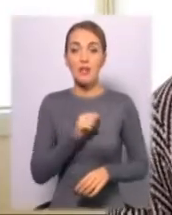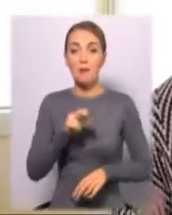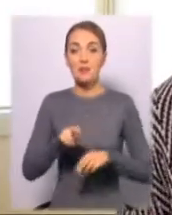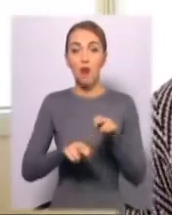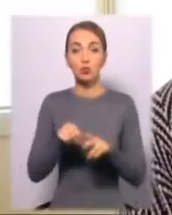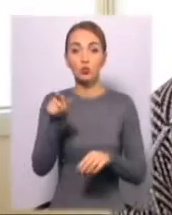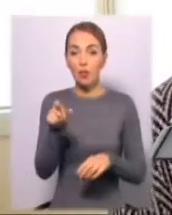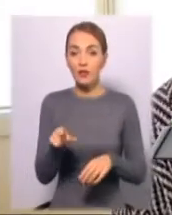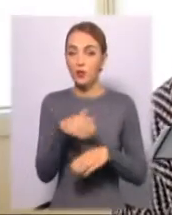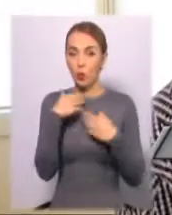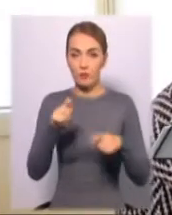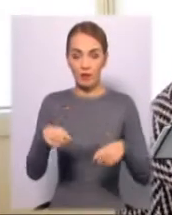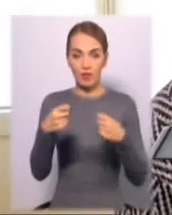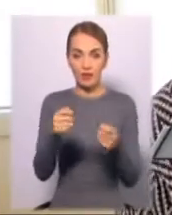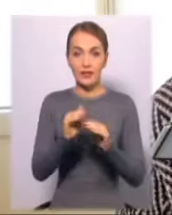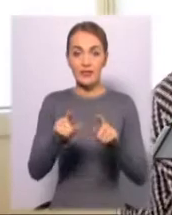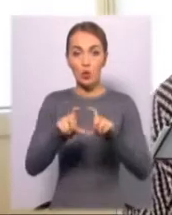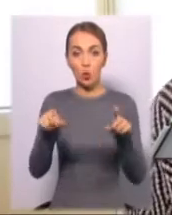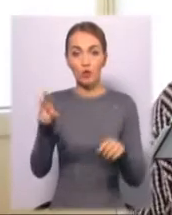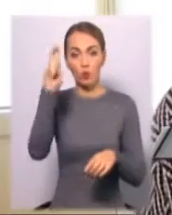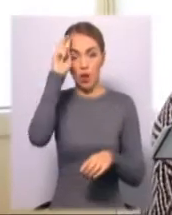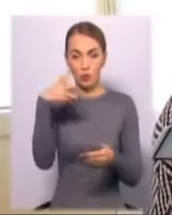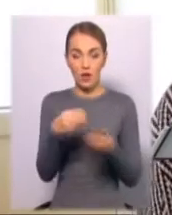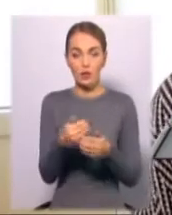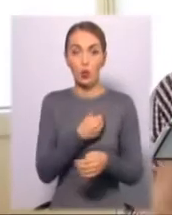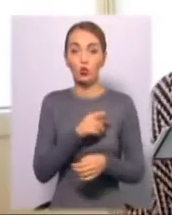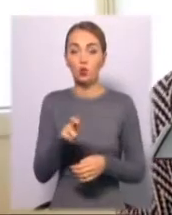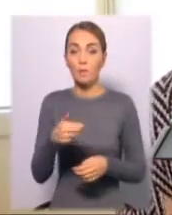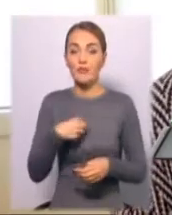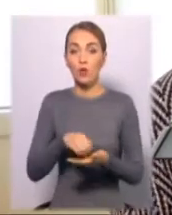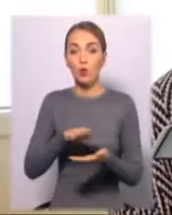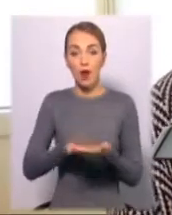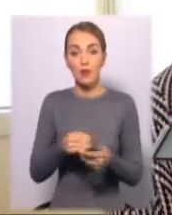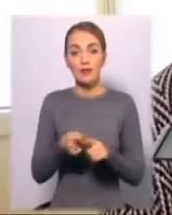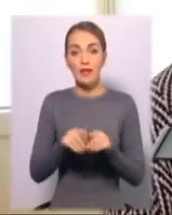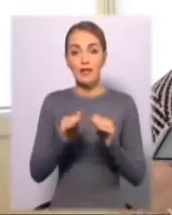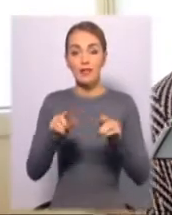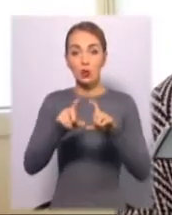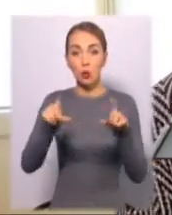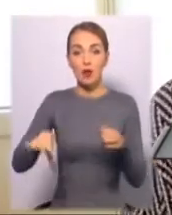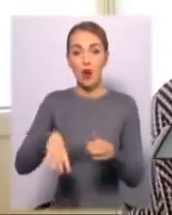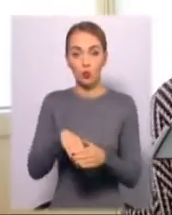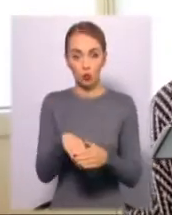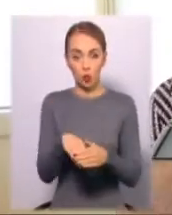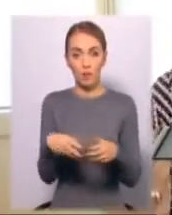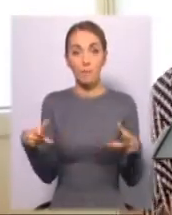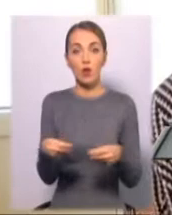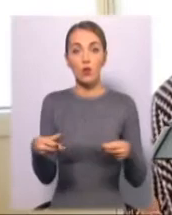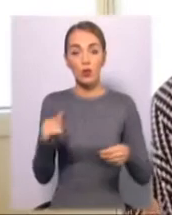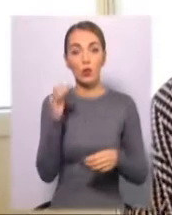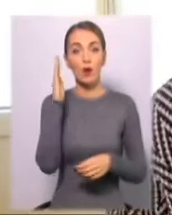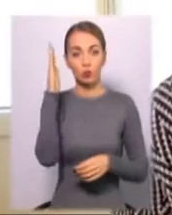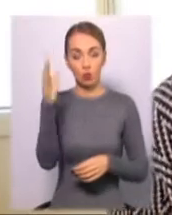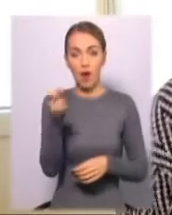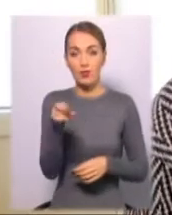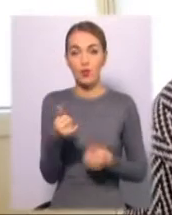хоче просто передати дитсадок комунальну власність. Він хоче, щоб ми зарахували йому цей дитсадок за рахунок пайових у майбутньому.